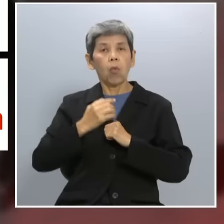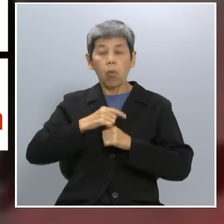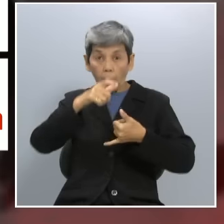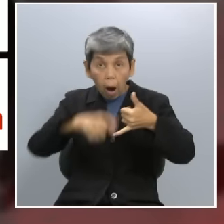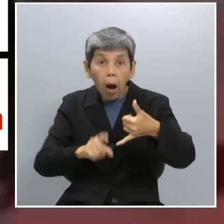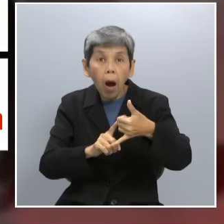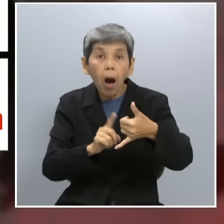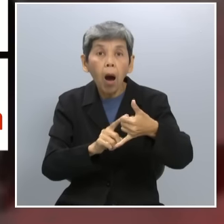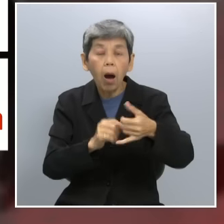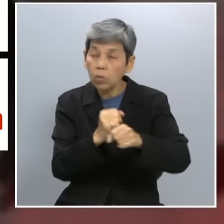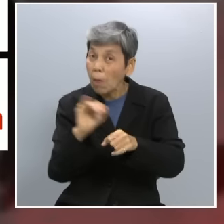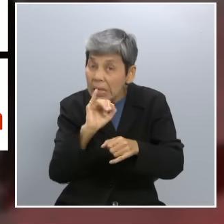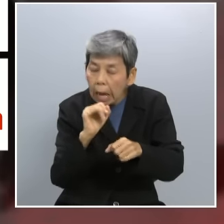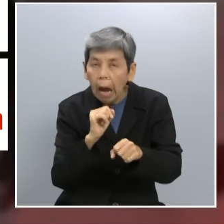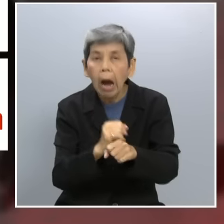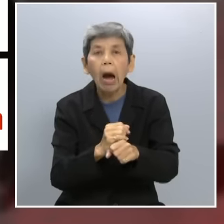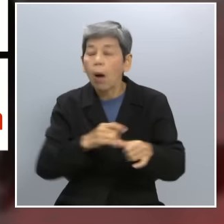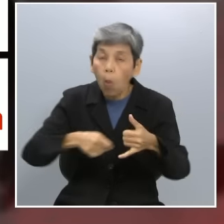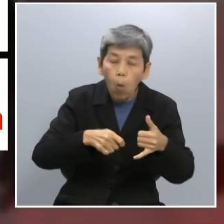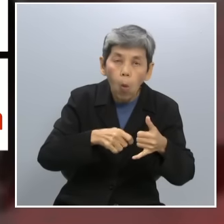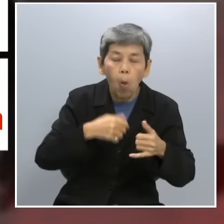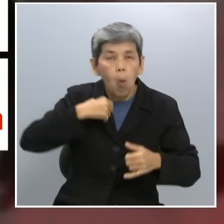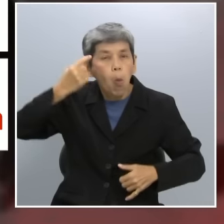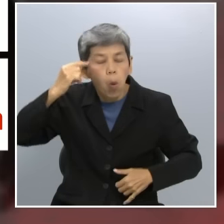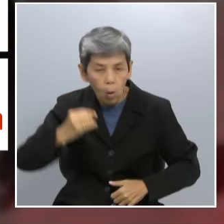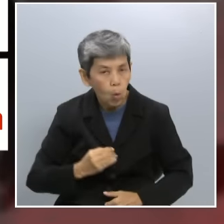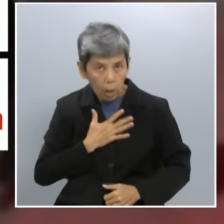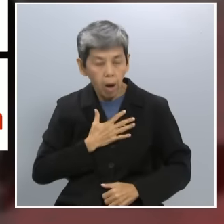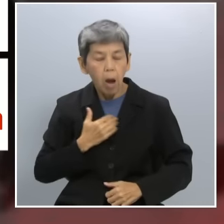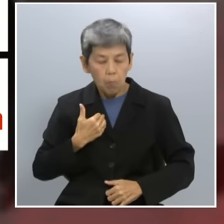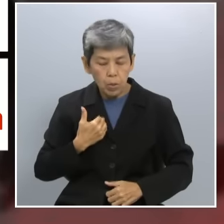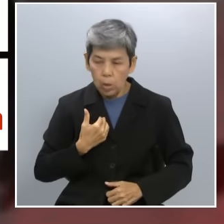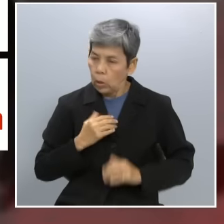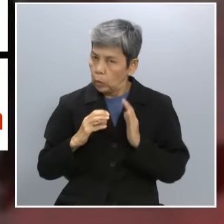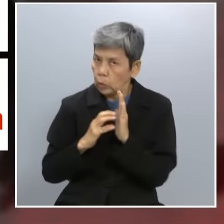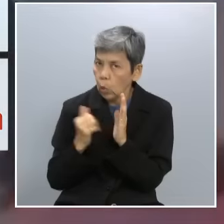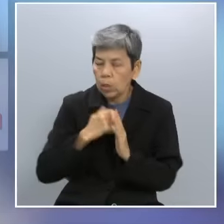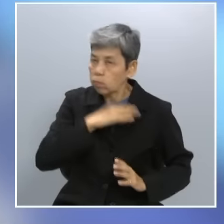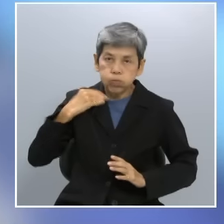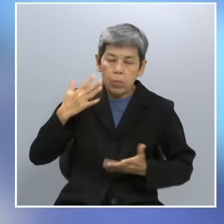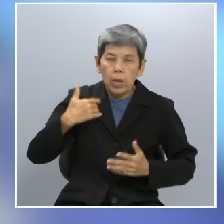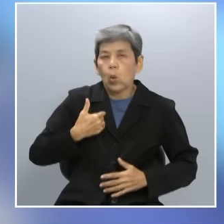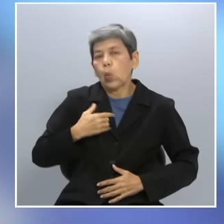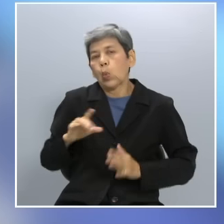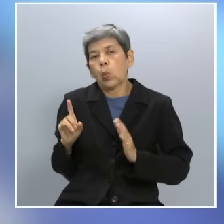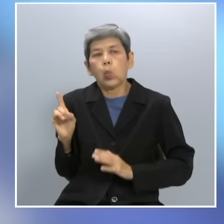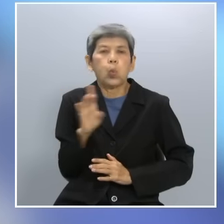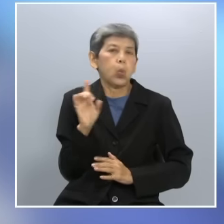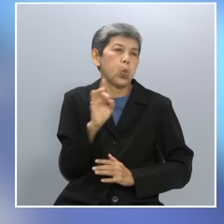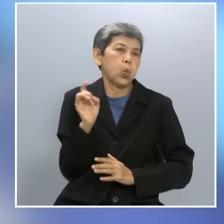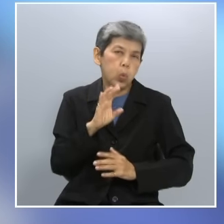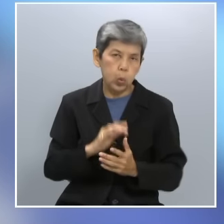เนี้ยเป็นคนร้ายฆ่าโหดมาตกใจเหมือนกันโชคดีเหลือเกินที่มันไม่ปาดคอฉันค่ะนี่